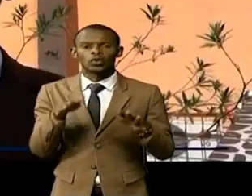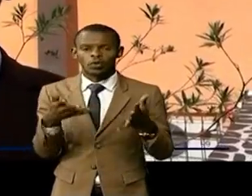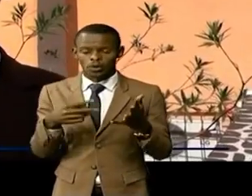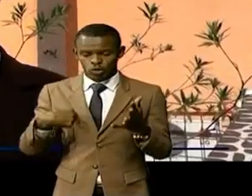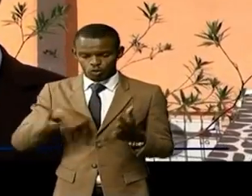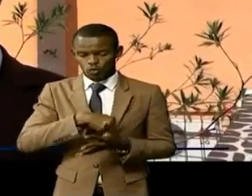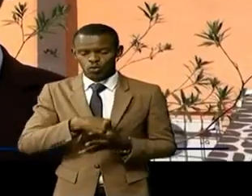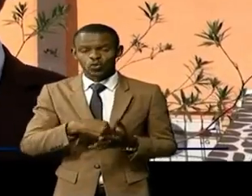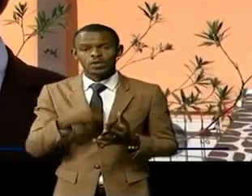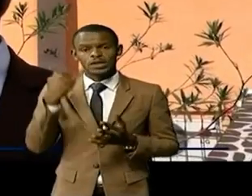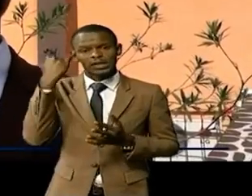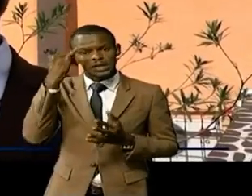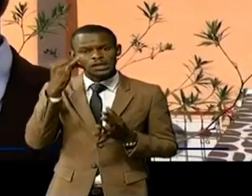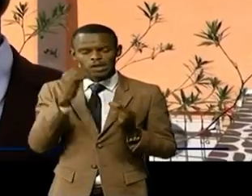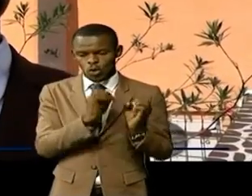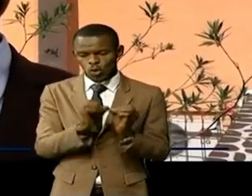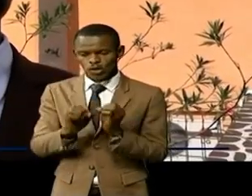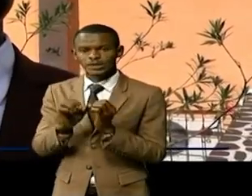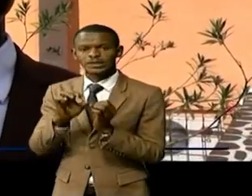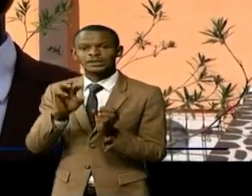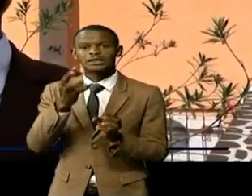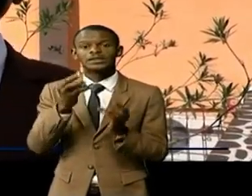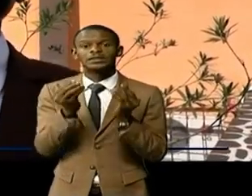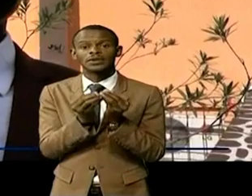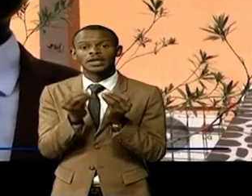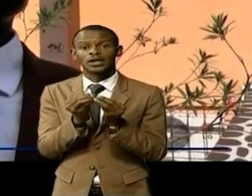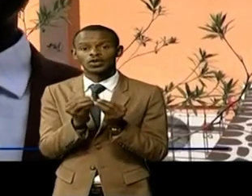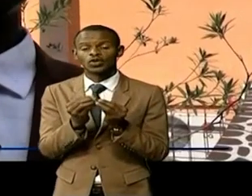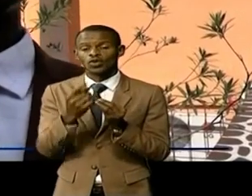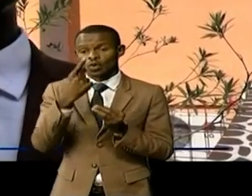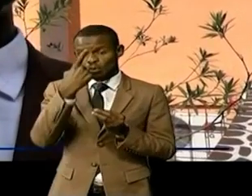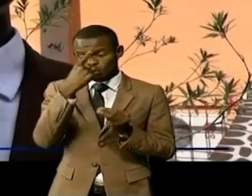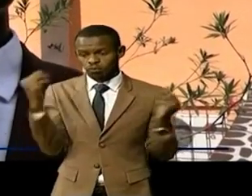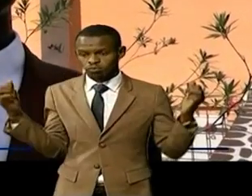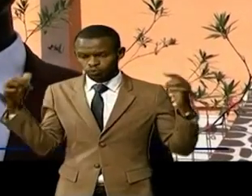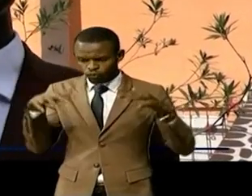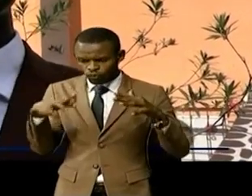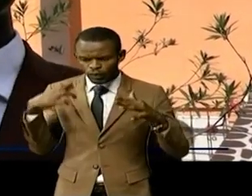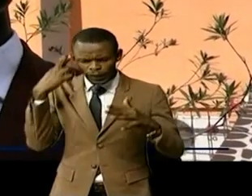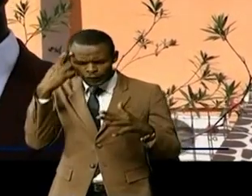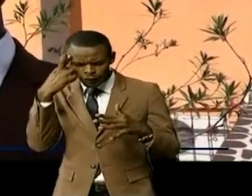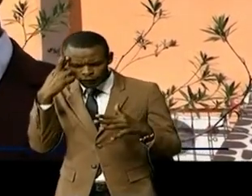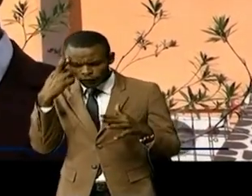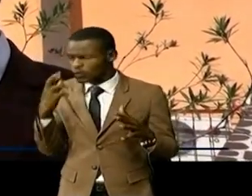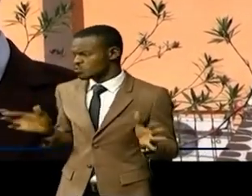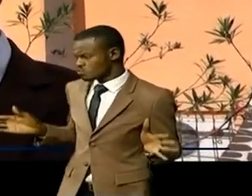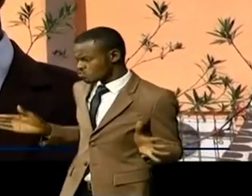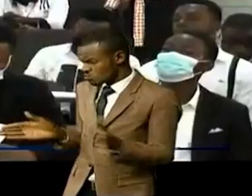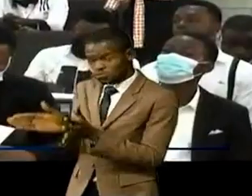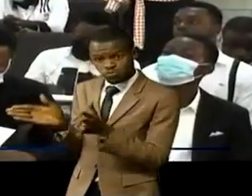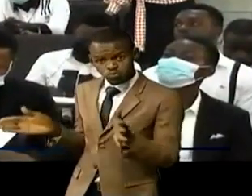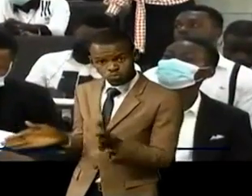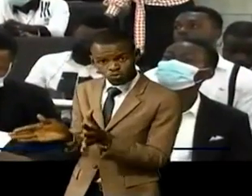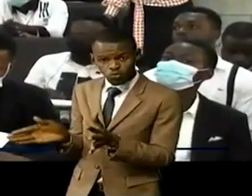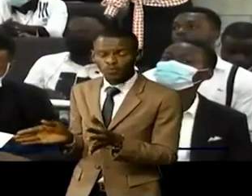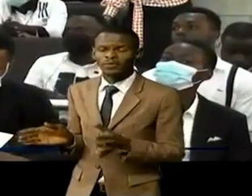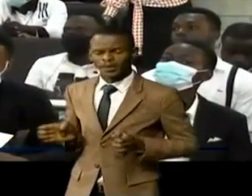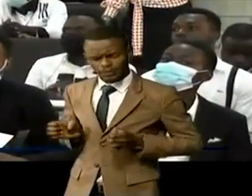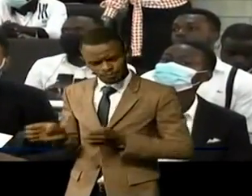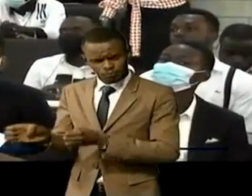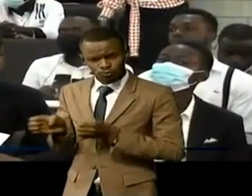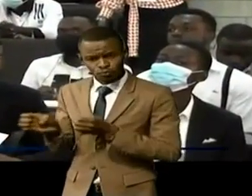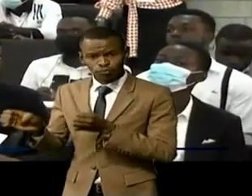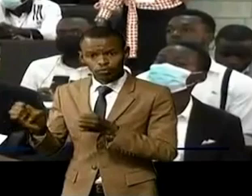faire intervenir les différentes tendances, notamment les décideurs politiques, les opérateurs économiques,